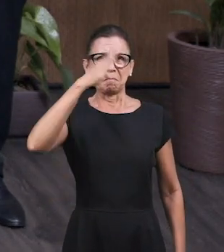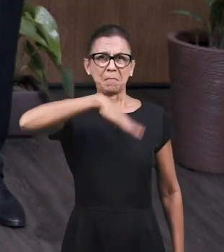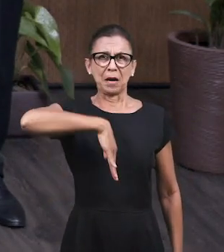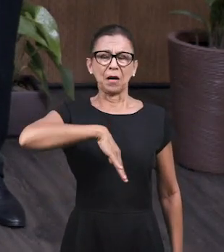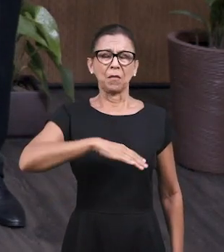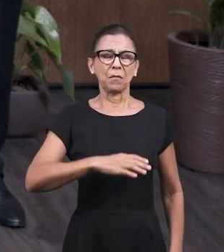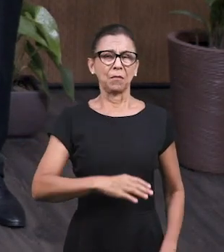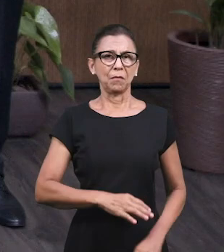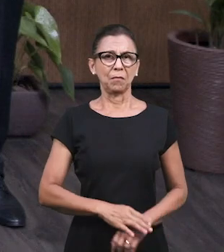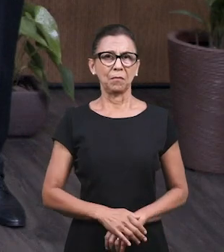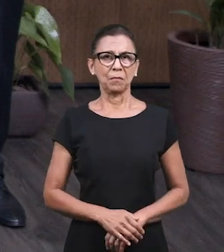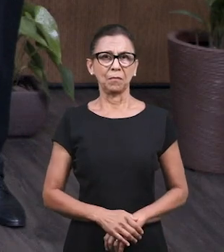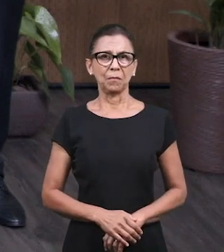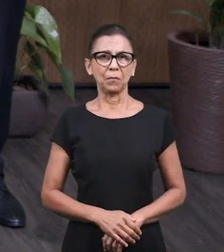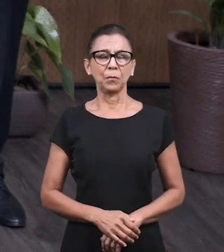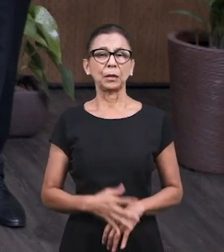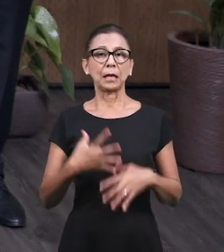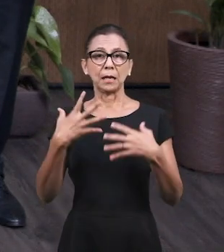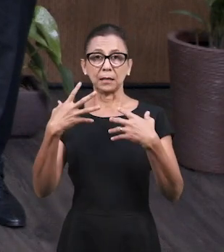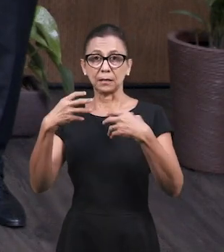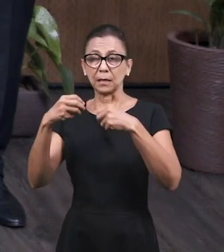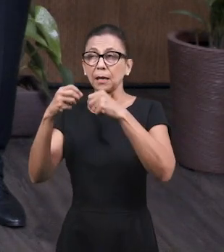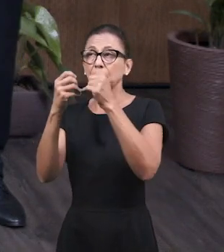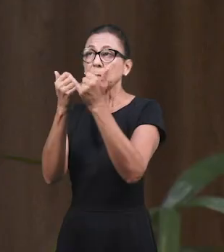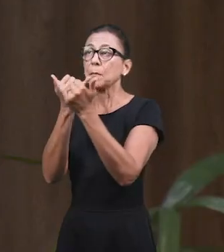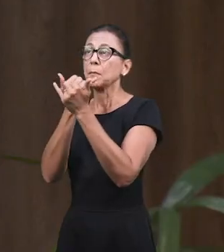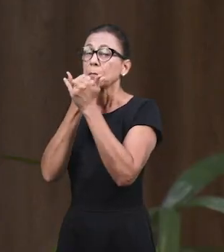confrère, il